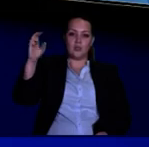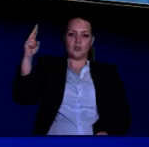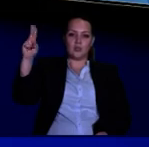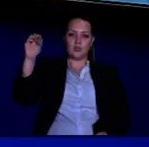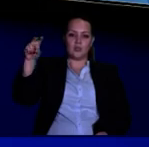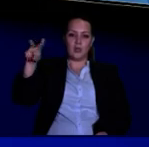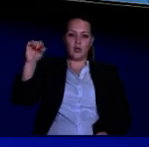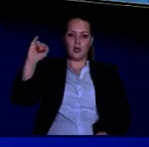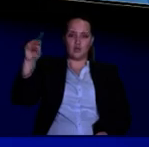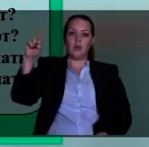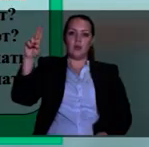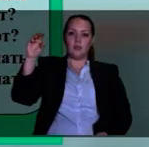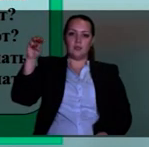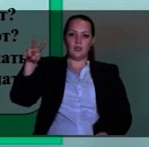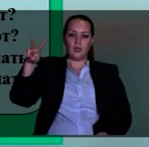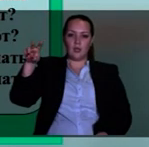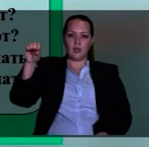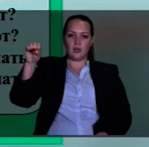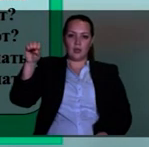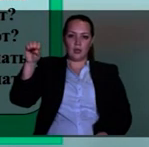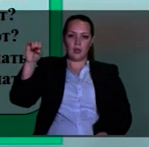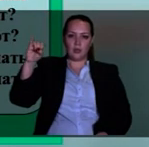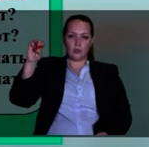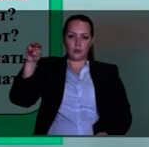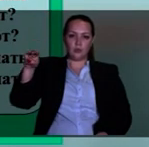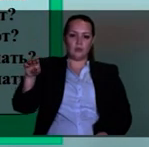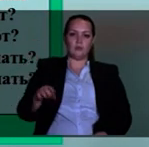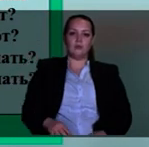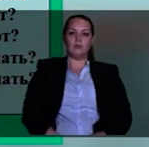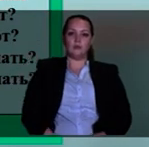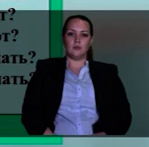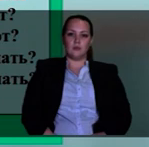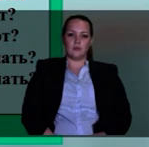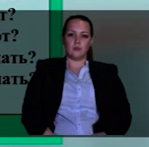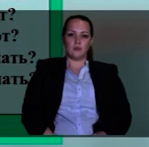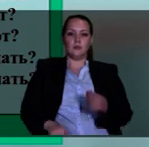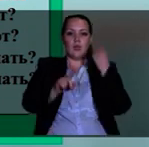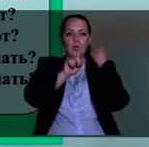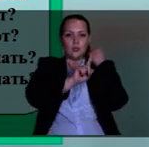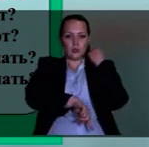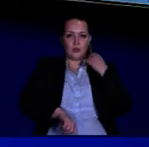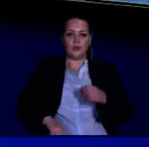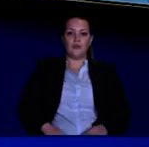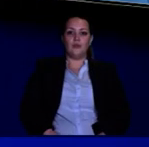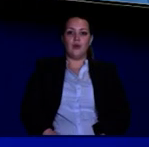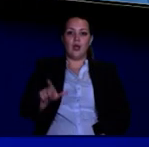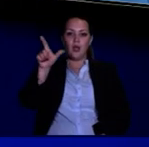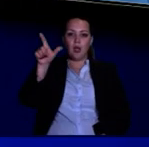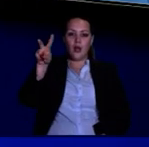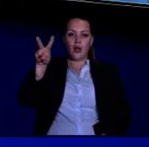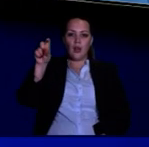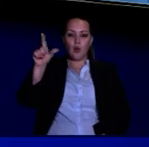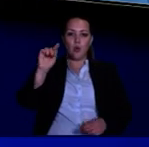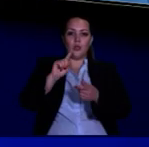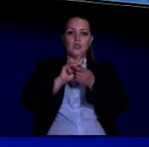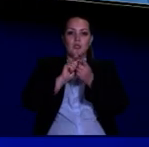что будут делать. Ну а теперь, ребята, подведем итоги. Глаголы